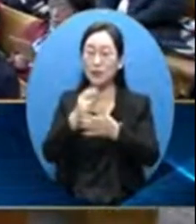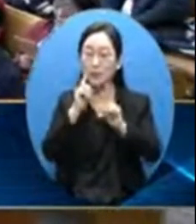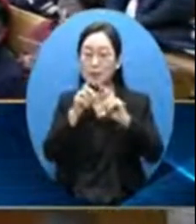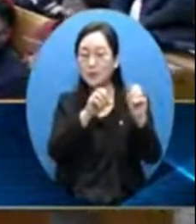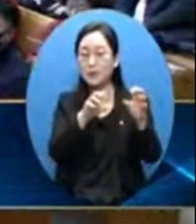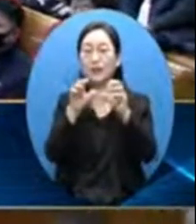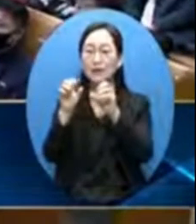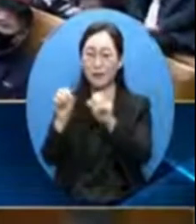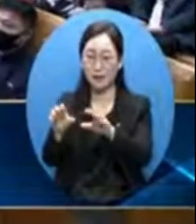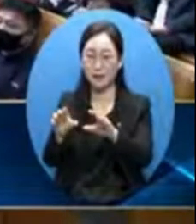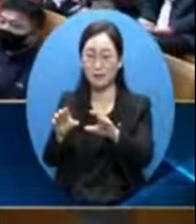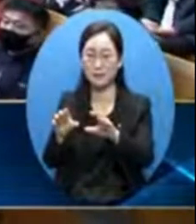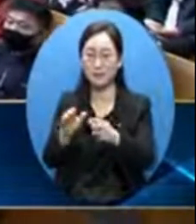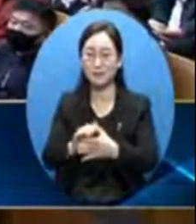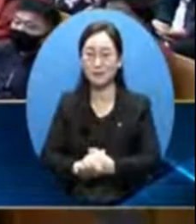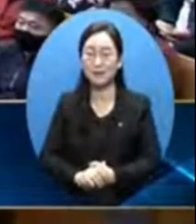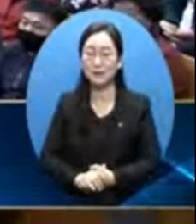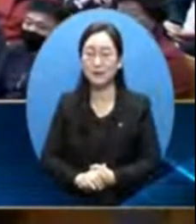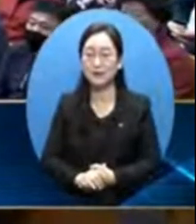전하니라.